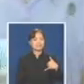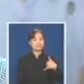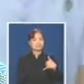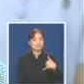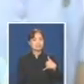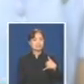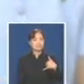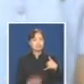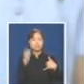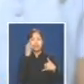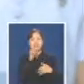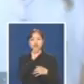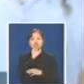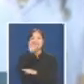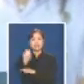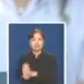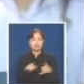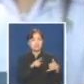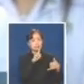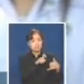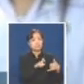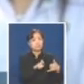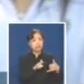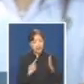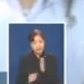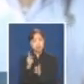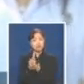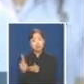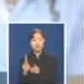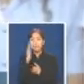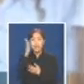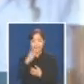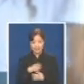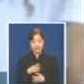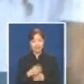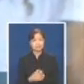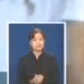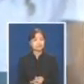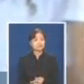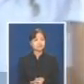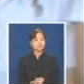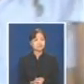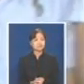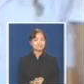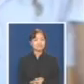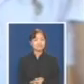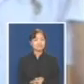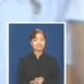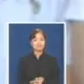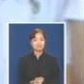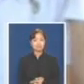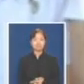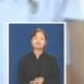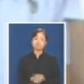ะคิดว่าน่าจะให้กู้ตอนไหนกันน้องต้นเสนอท่านนายกดู ก็คือถ้าหรือว่าจะเรียนตอนในระดับอุดมศึกษาก็อยากจะ